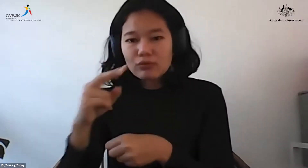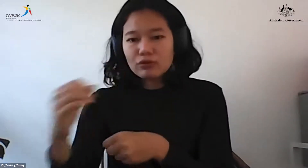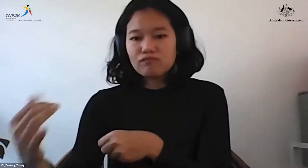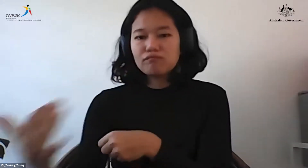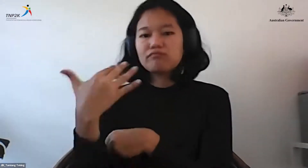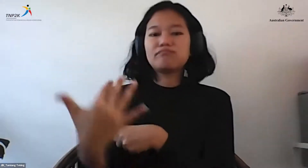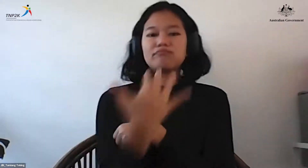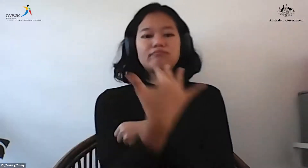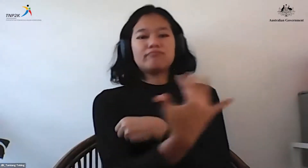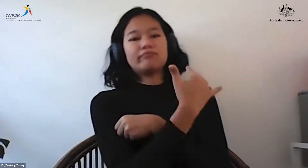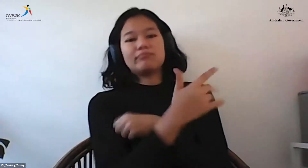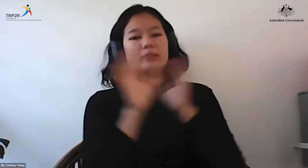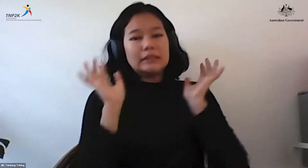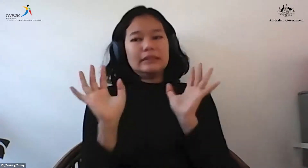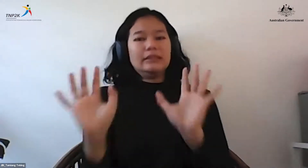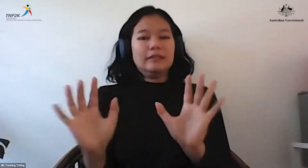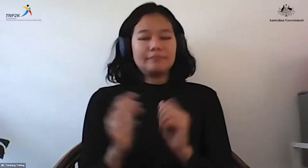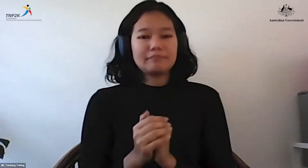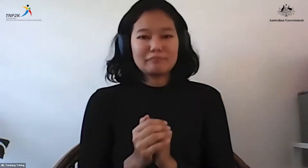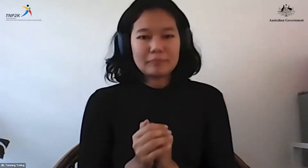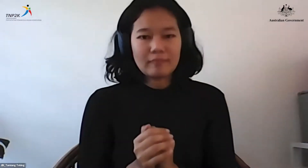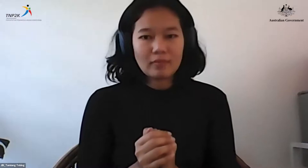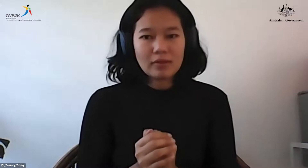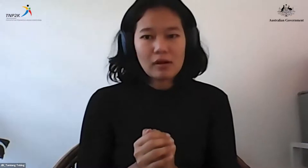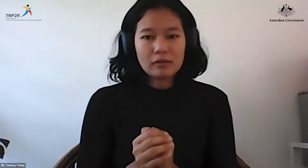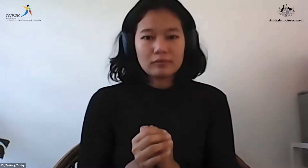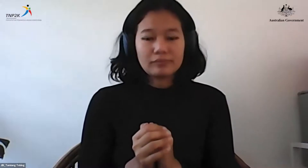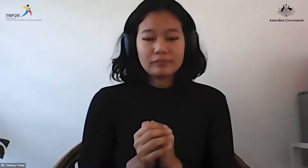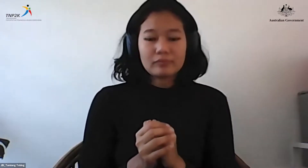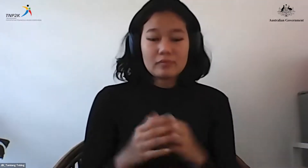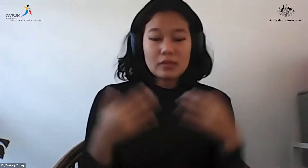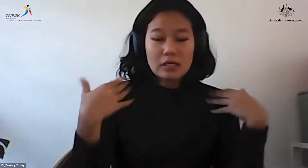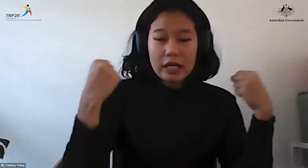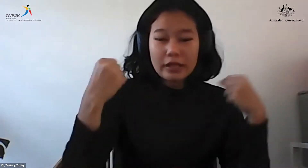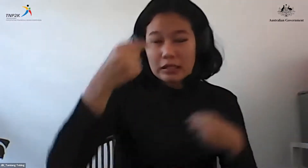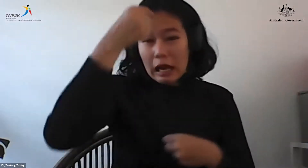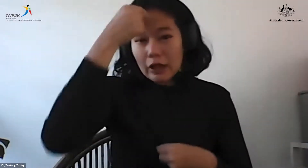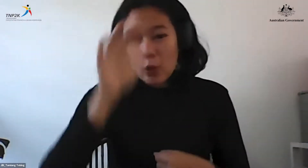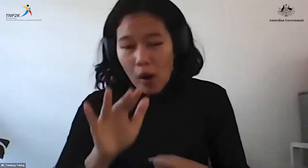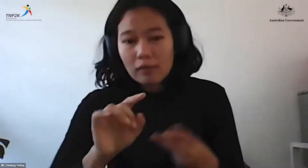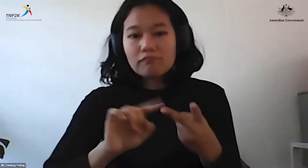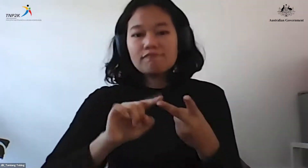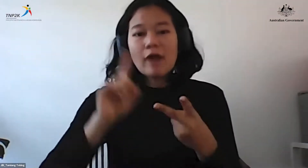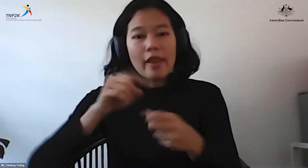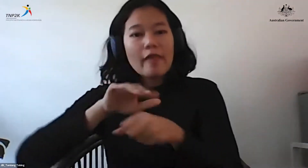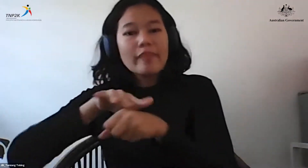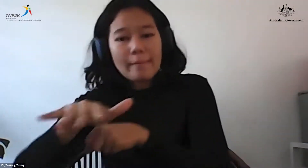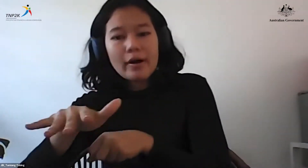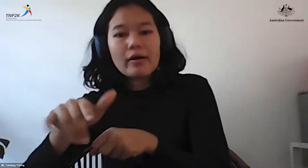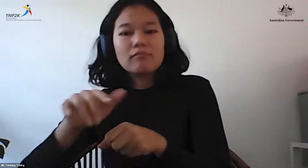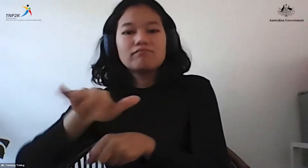kesehatan kita, ya, yang bukan hanya berakibat pada kesakitan, tapi juga kepada fatalitas. Ya.